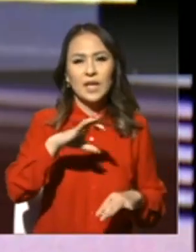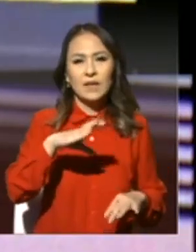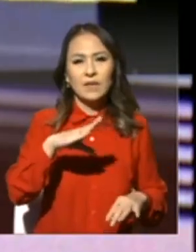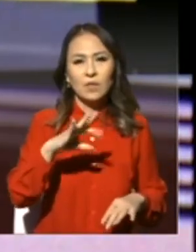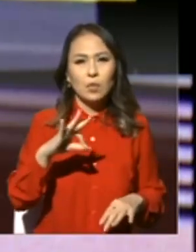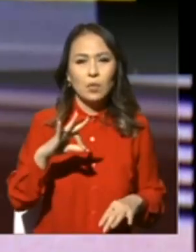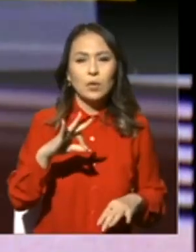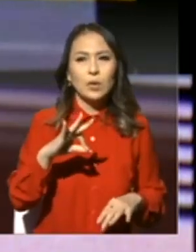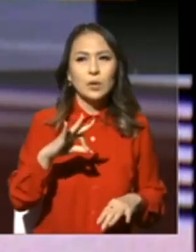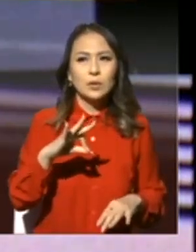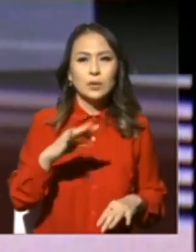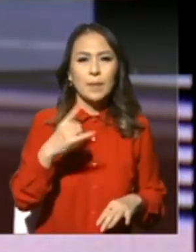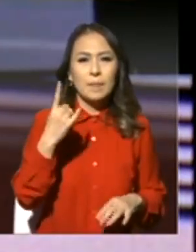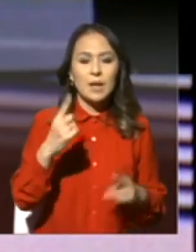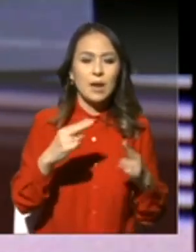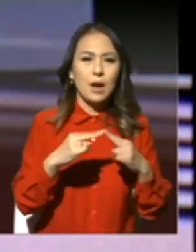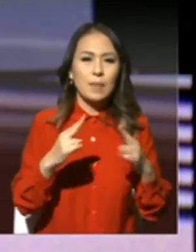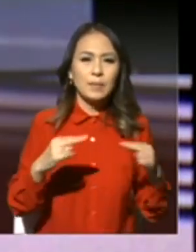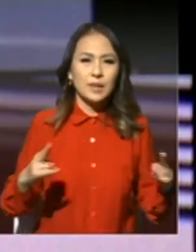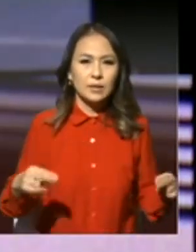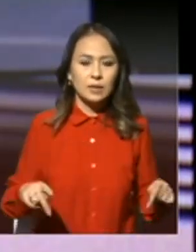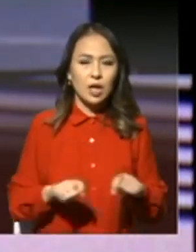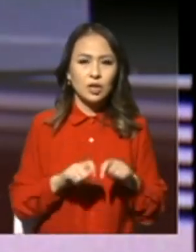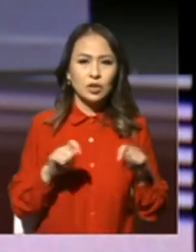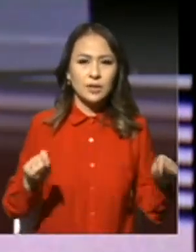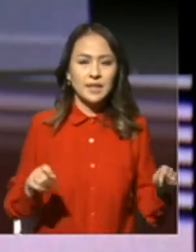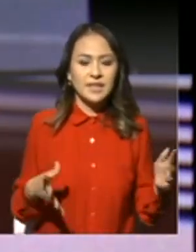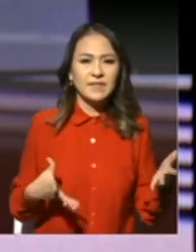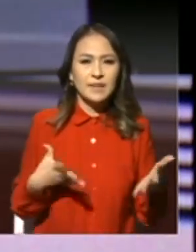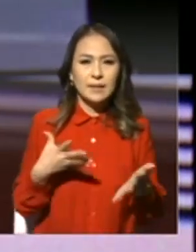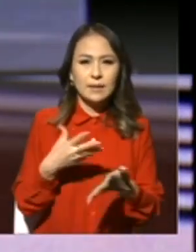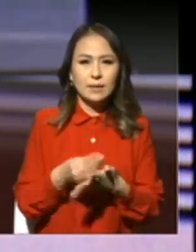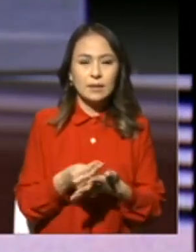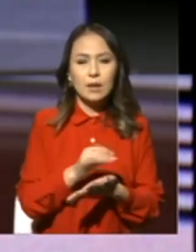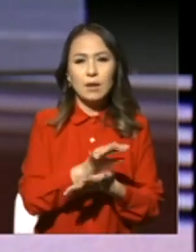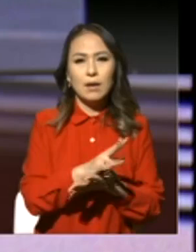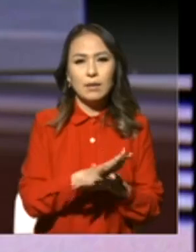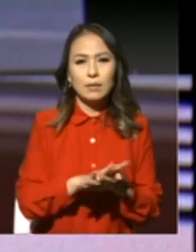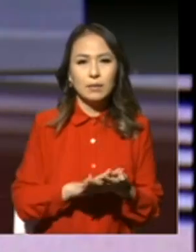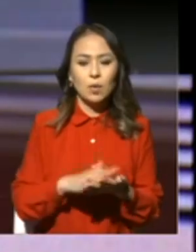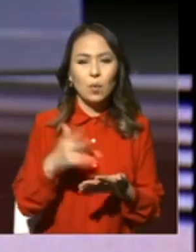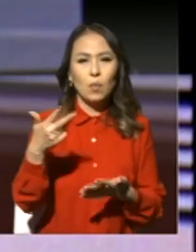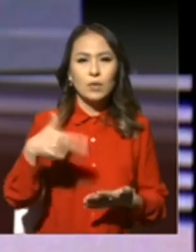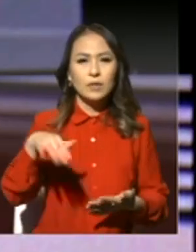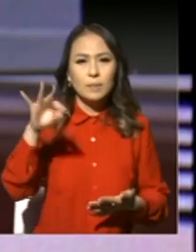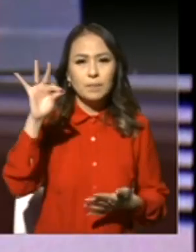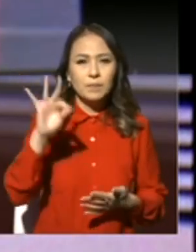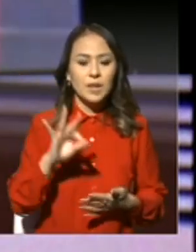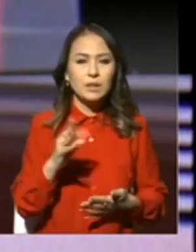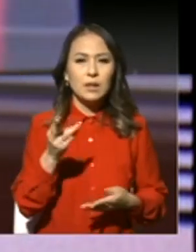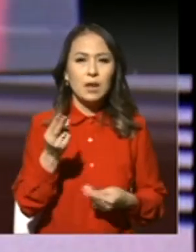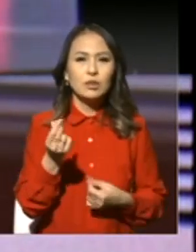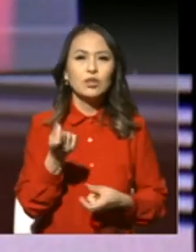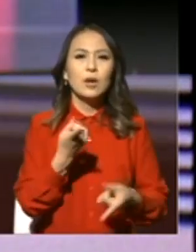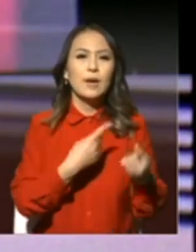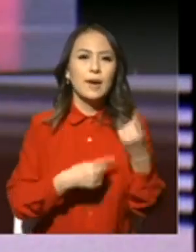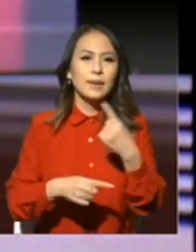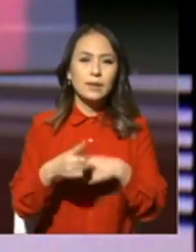былай. Бір объект ашасыз ба, сіз инвестиция салдыңыз. Оған қазір 30%-дай ақша қайтарады